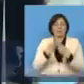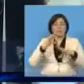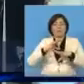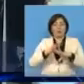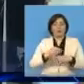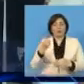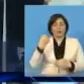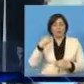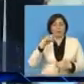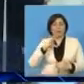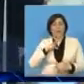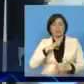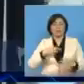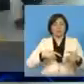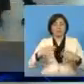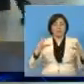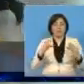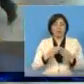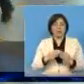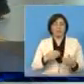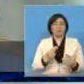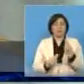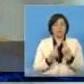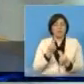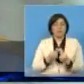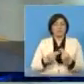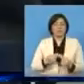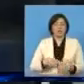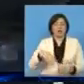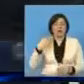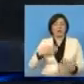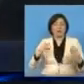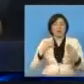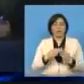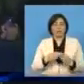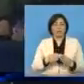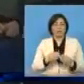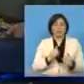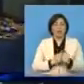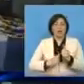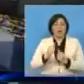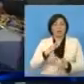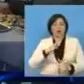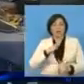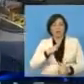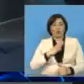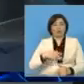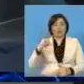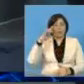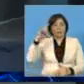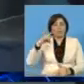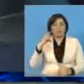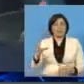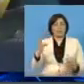атанды. Әуесқой аяқ топшылардан құралған команда арасындағы жарыста жерлестеріміз алаңда атой салды. Елдің әр аймағынан келген 40-қа